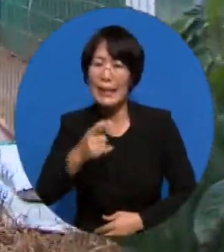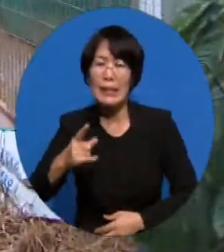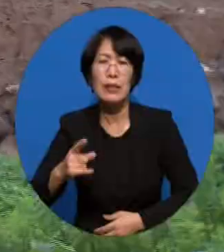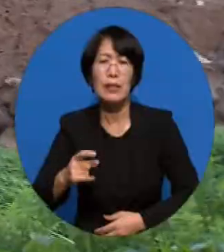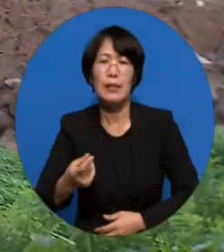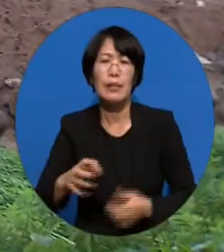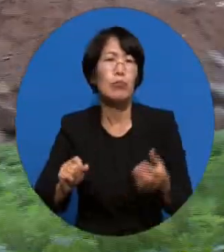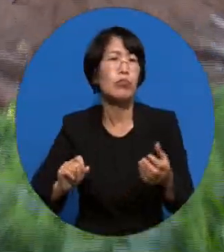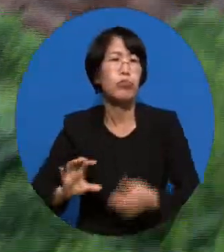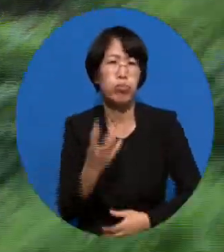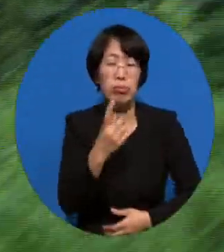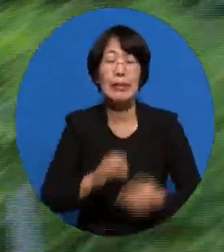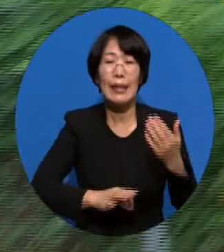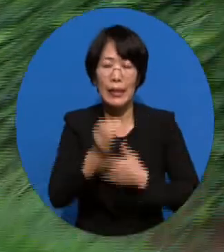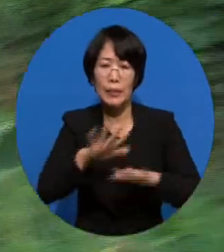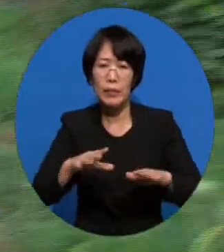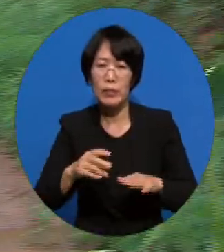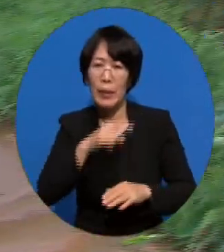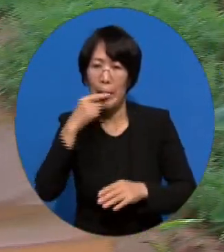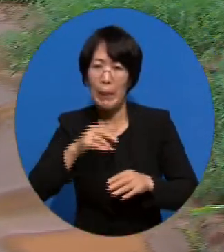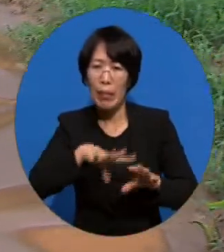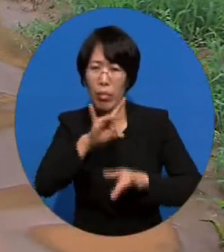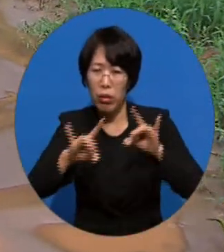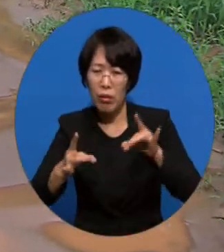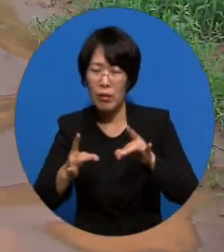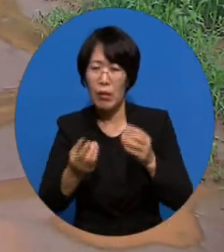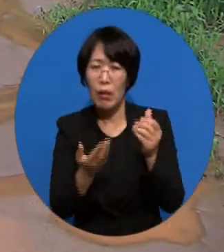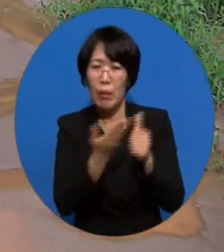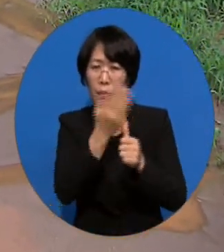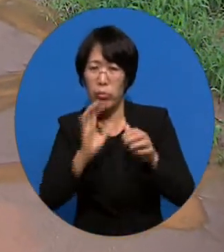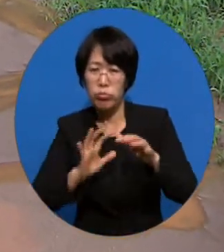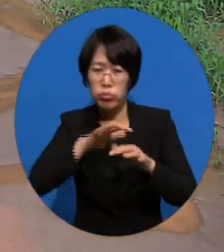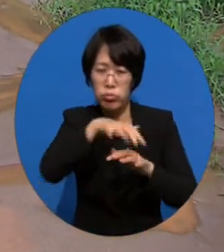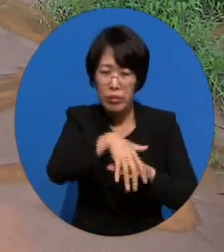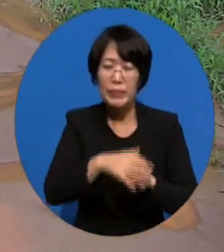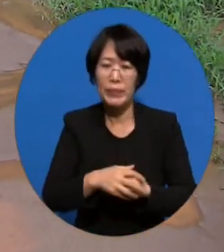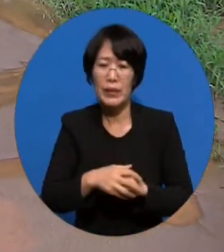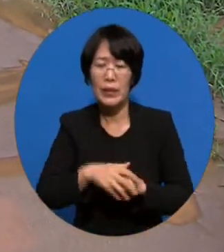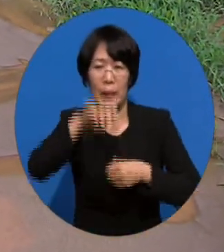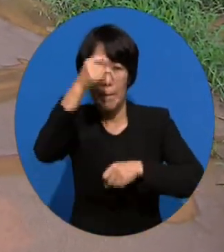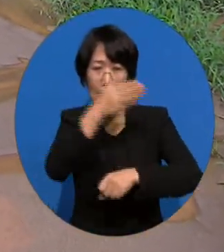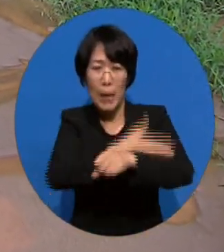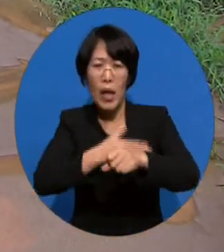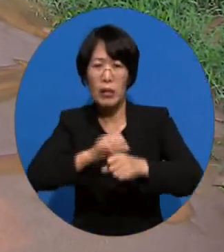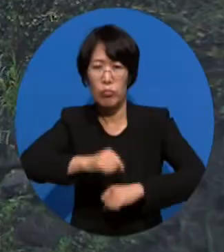아침. 간만폭우로 인해 토사가 농장으로 쓸려 들어와서 이렇게 보시는 것처럼 종아리까지